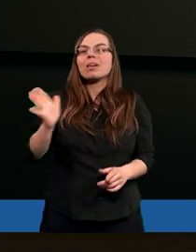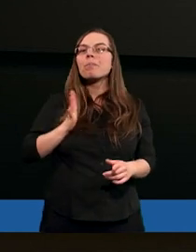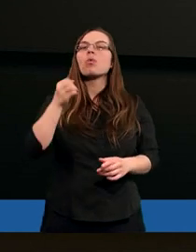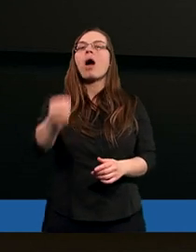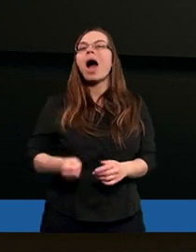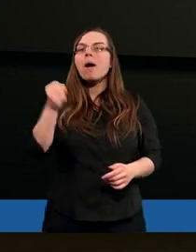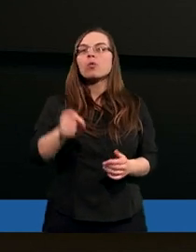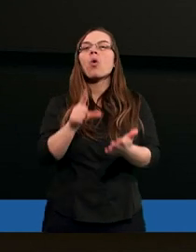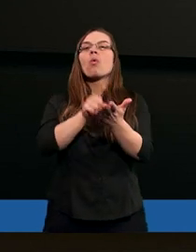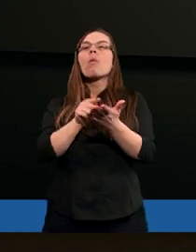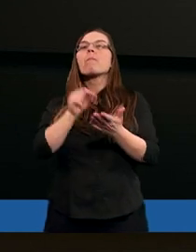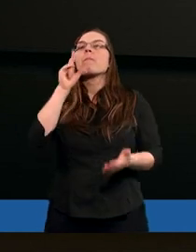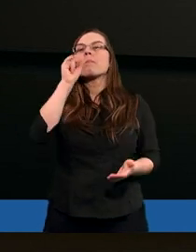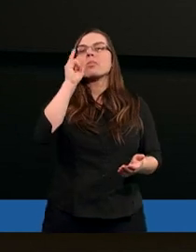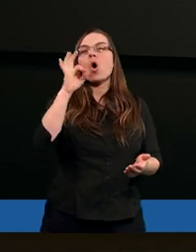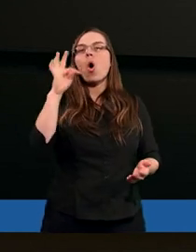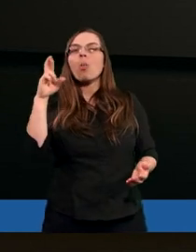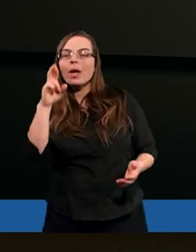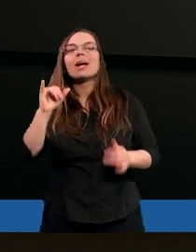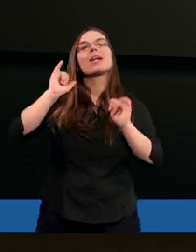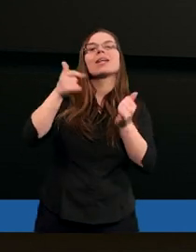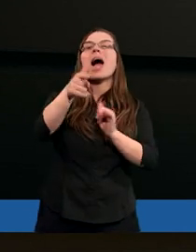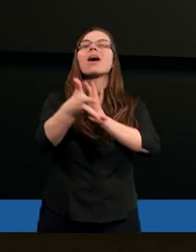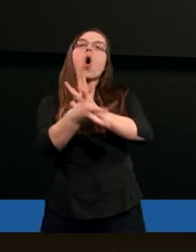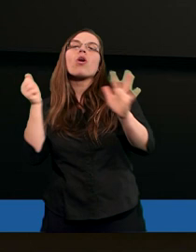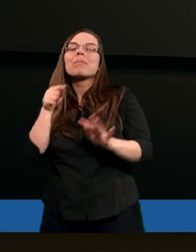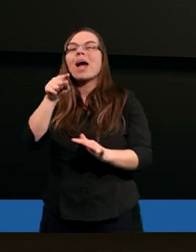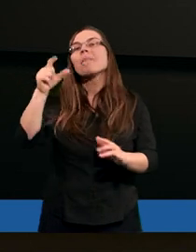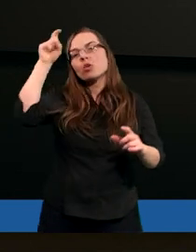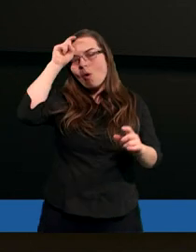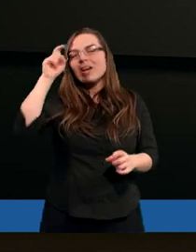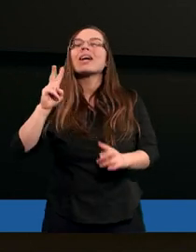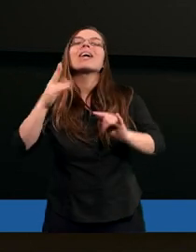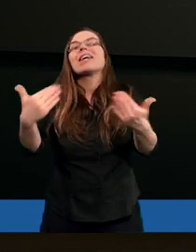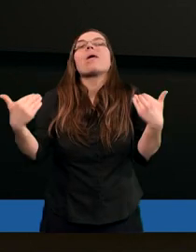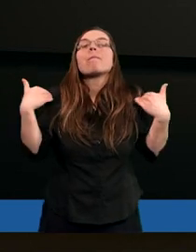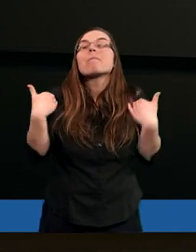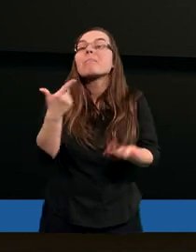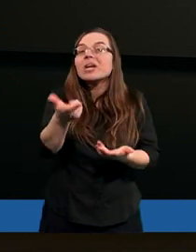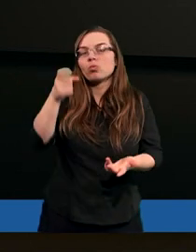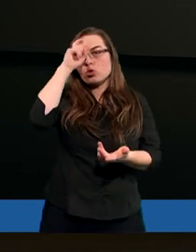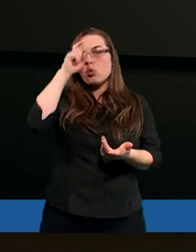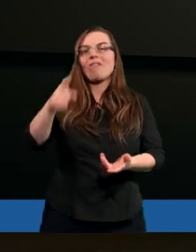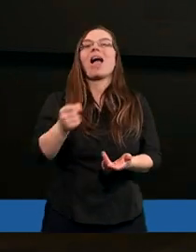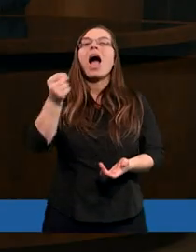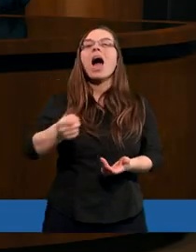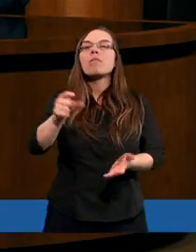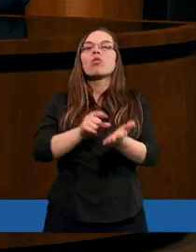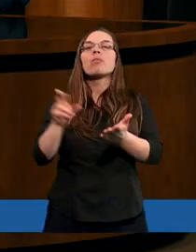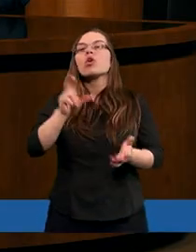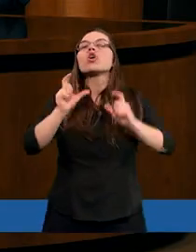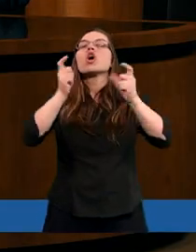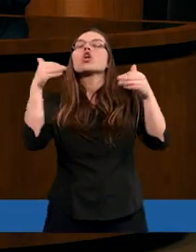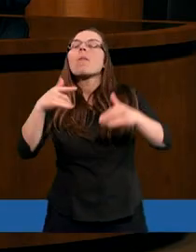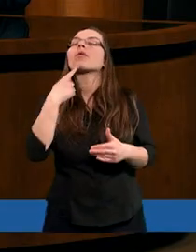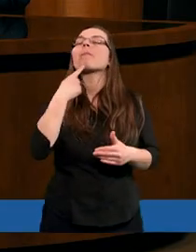apostoł Piotr. Jak go odbieramy? Kim był apostoł Piotr? Co